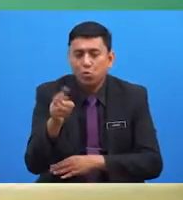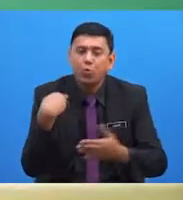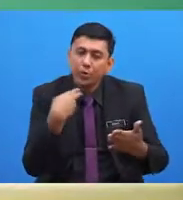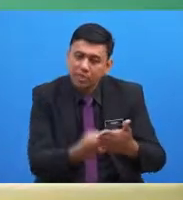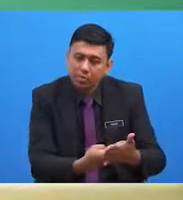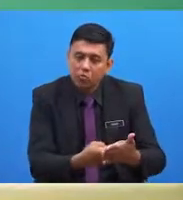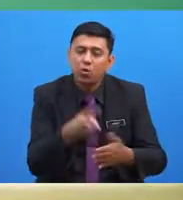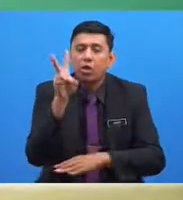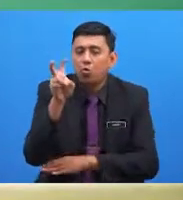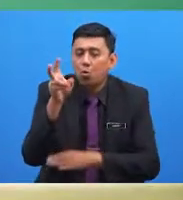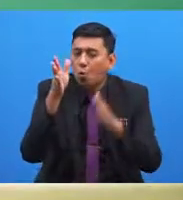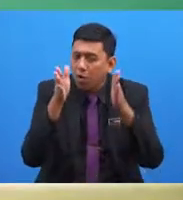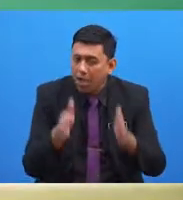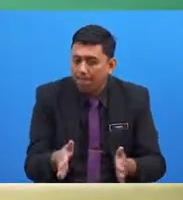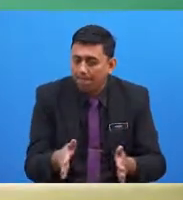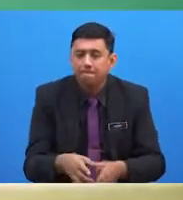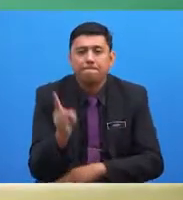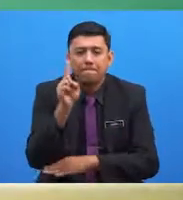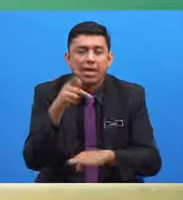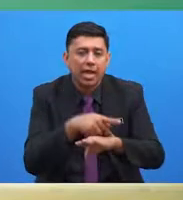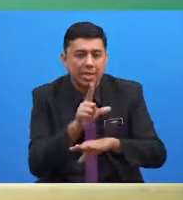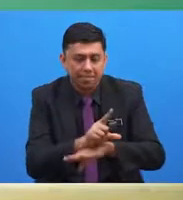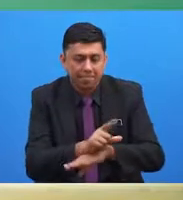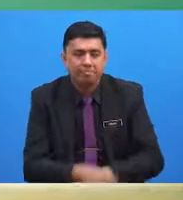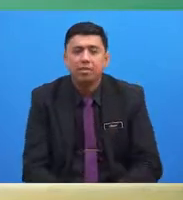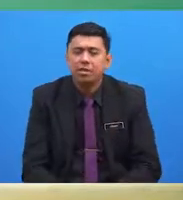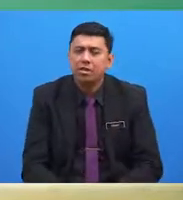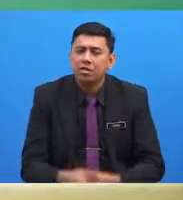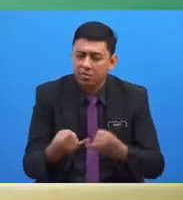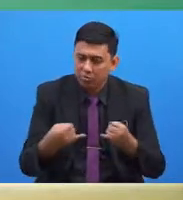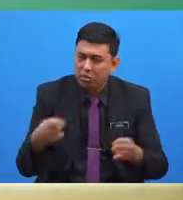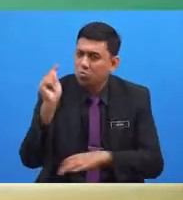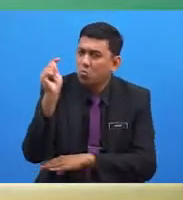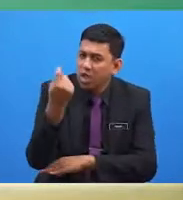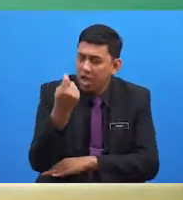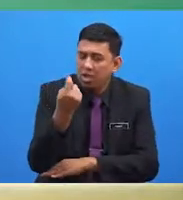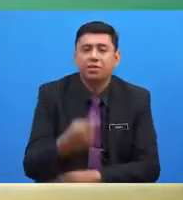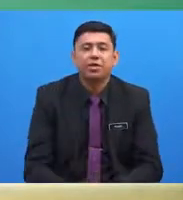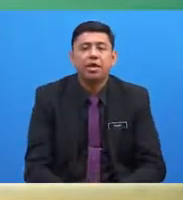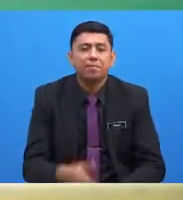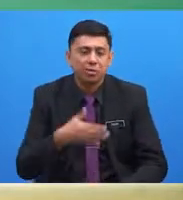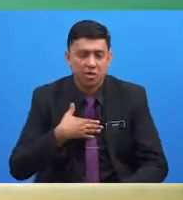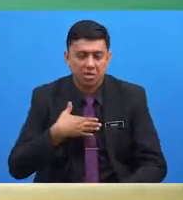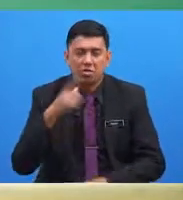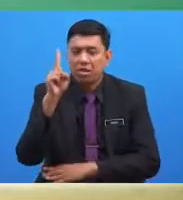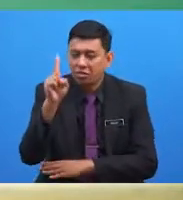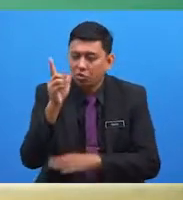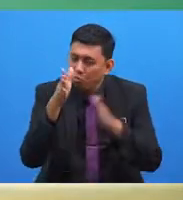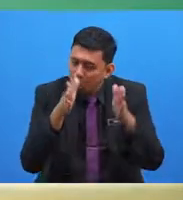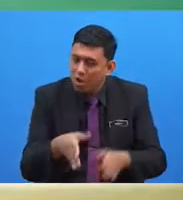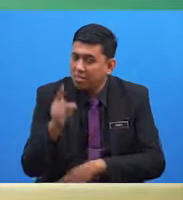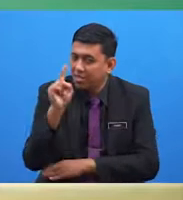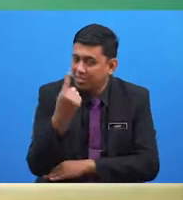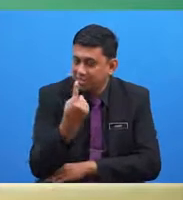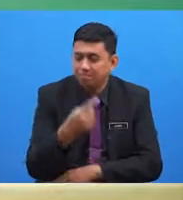2 hingga 20 orang, manakala untuk jenis perniagaan milikan tunggal, ianya dimiliki seorang pemilik